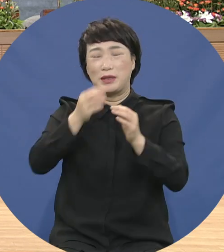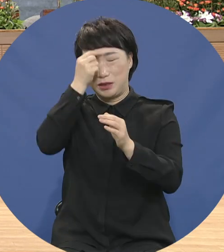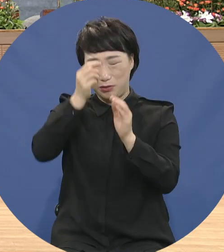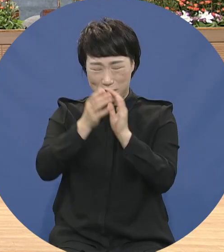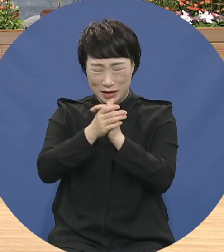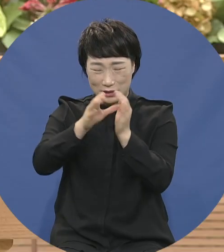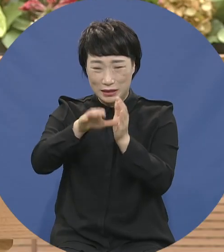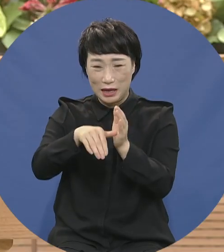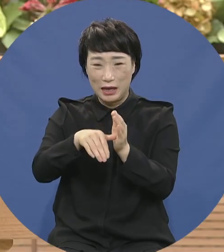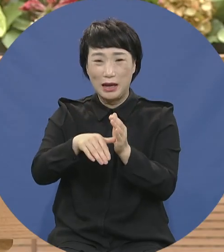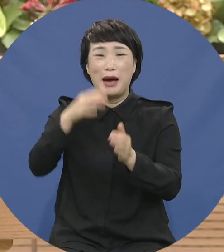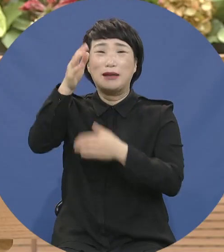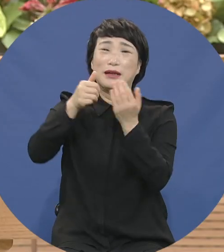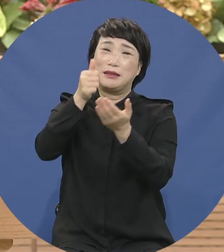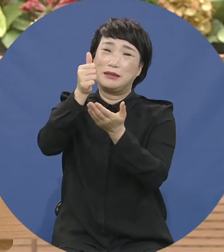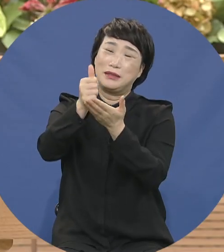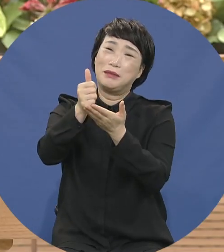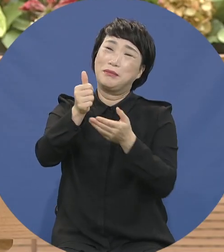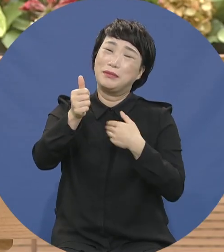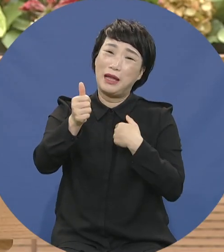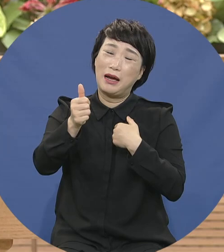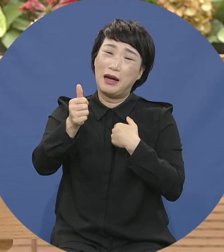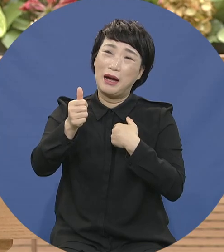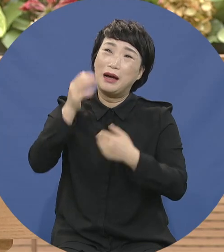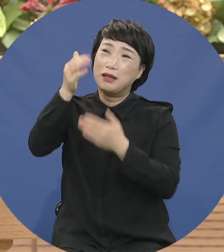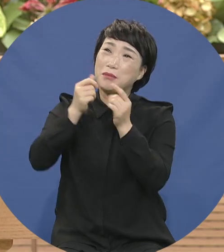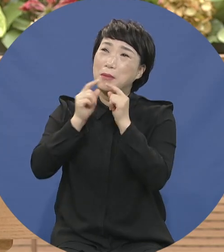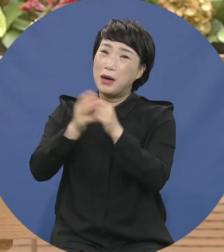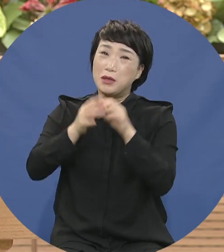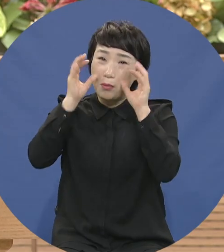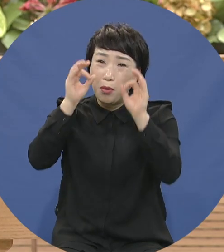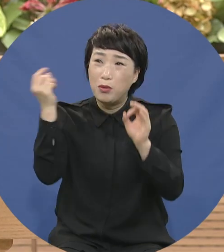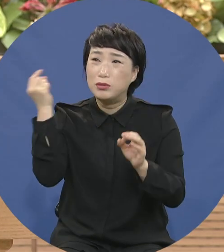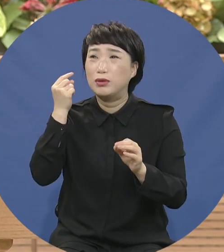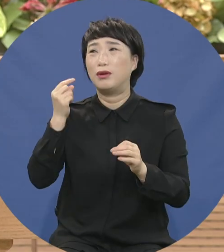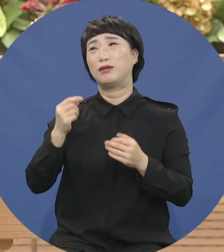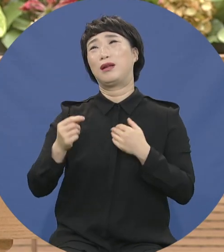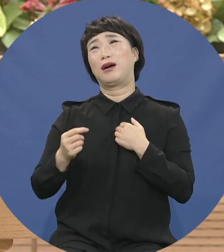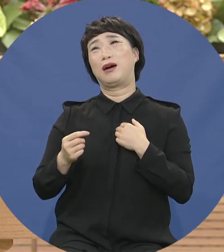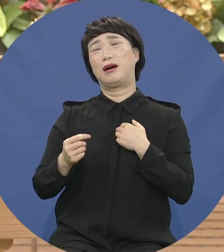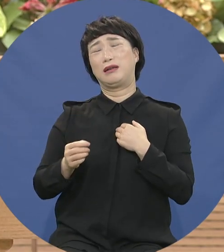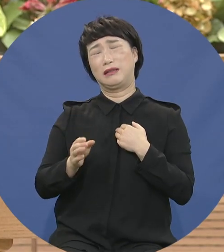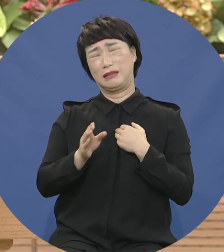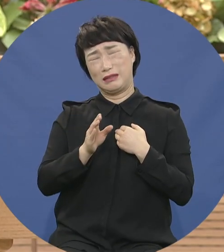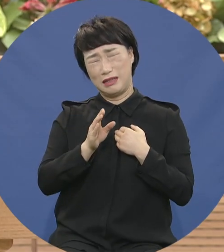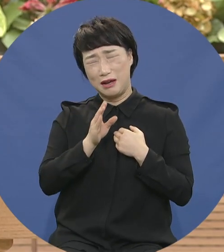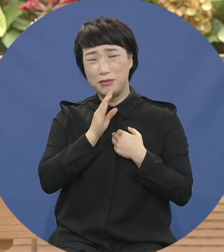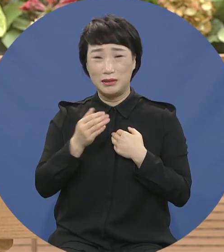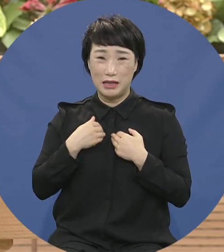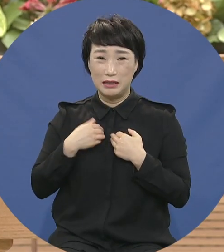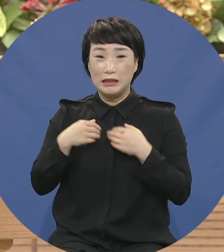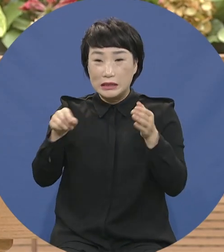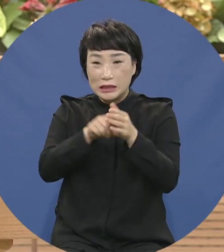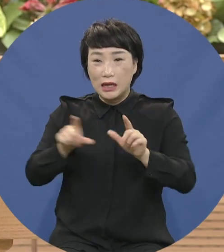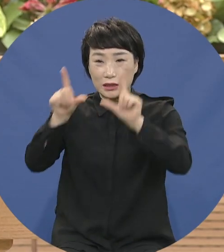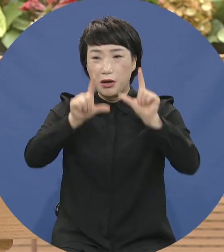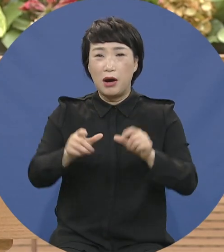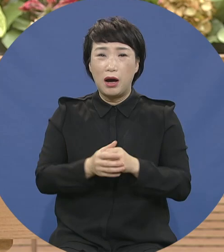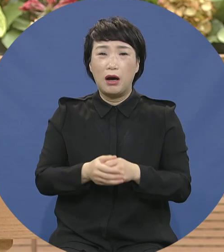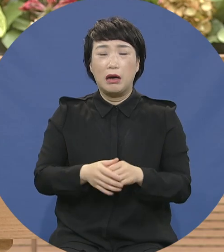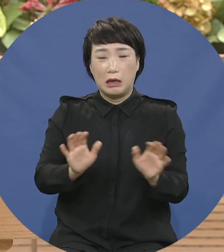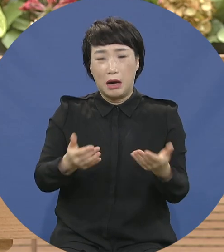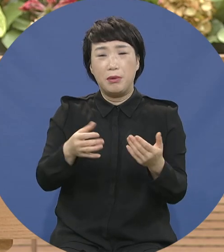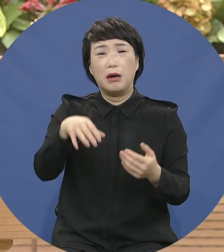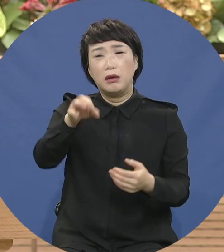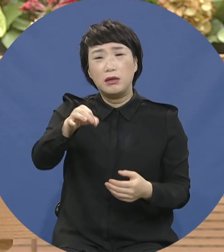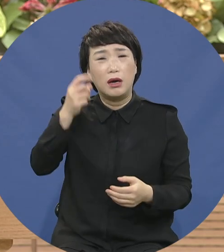들고 하나님, 내가 하나님 말씀을 들어보니 참으로 나는 신앙생활을 너무